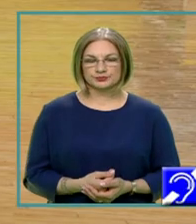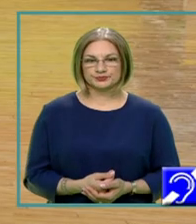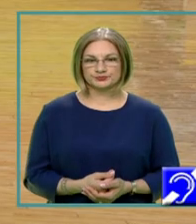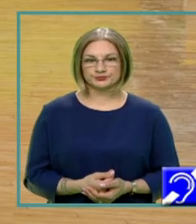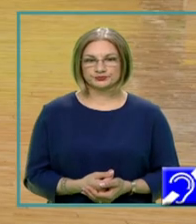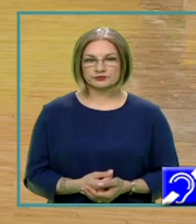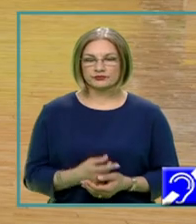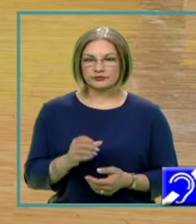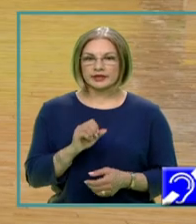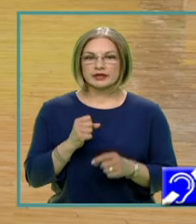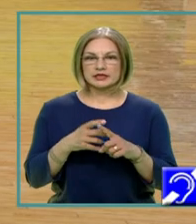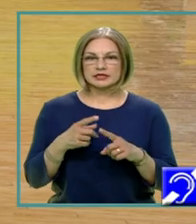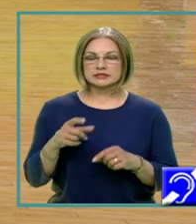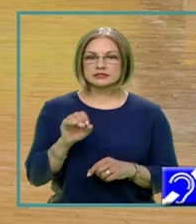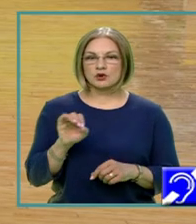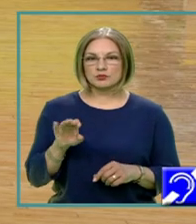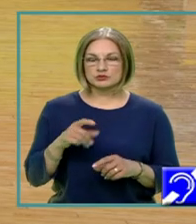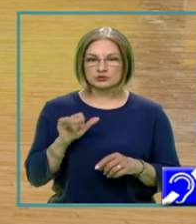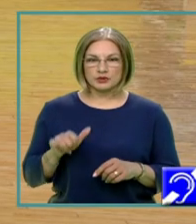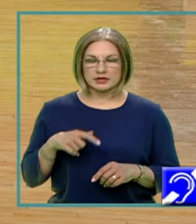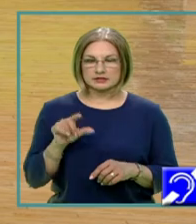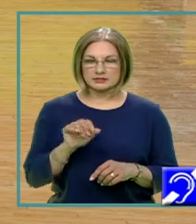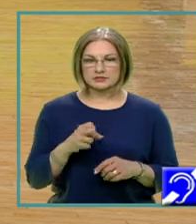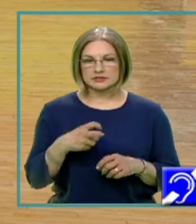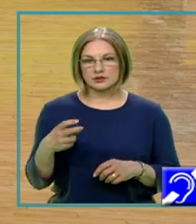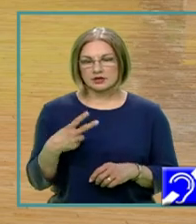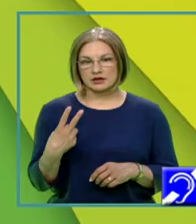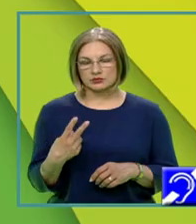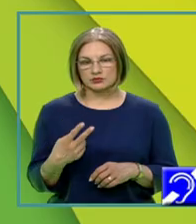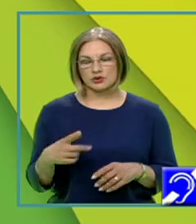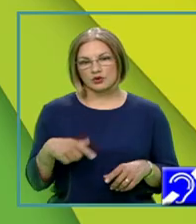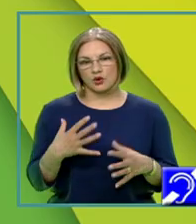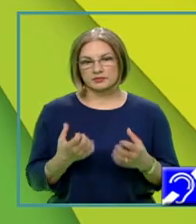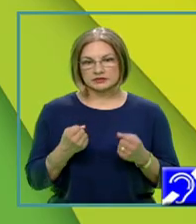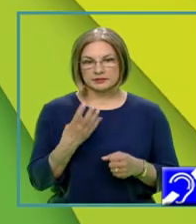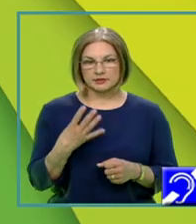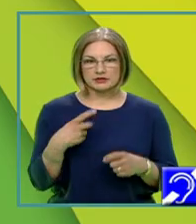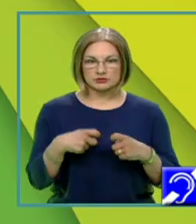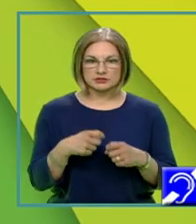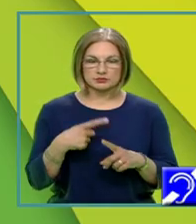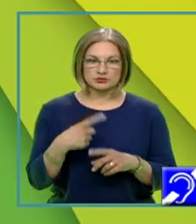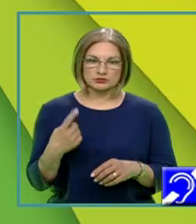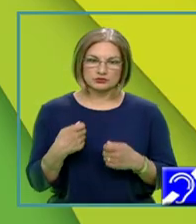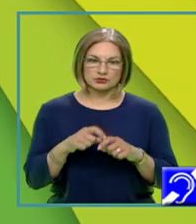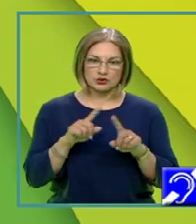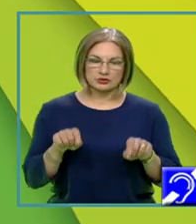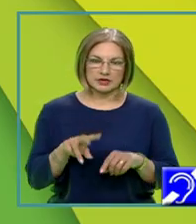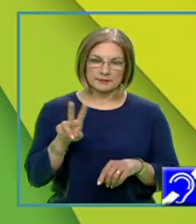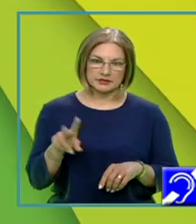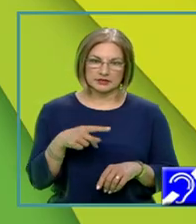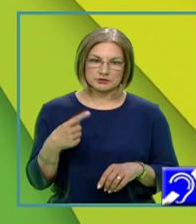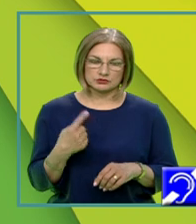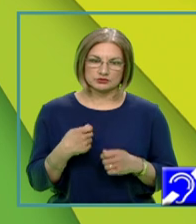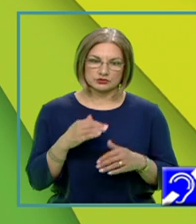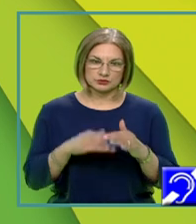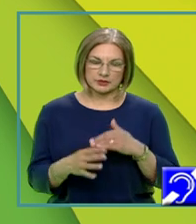x compus cu y este mai mic sau egal decât 2 vom obține 4 x plus 1 totul la pătrat minus 1 totul supra